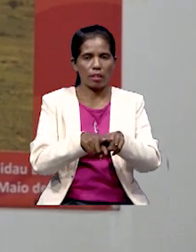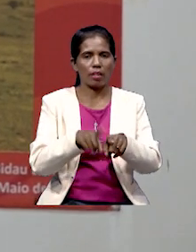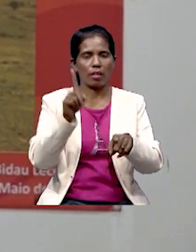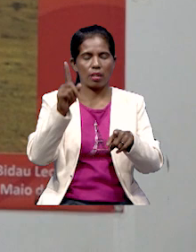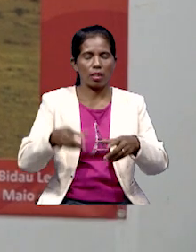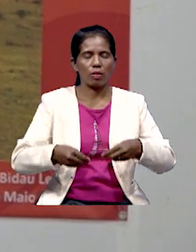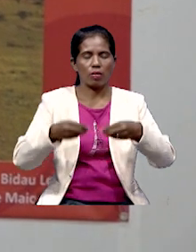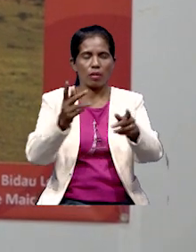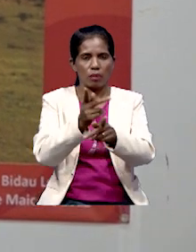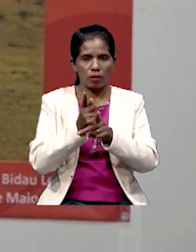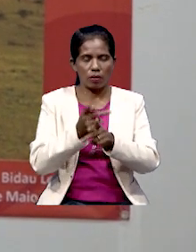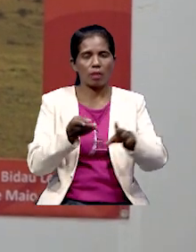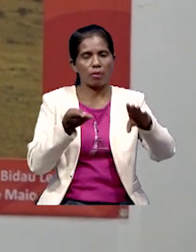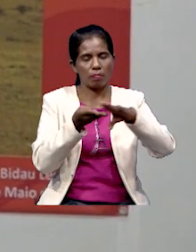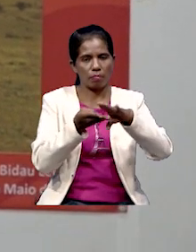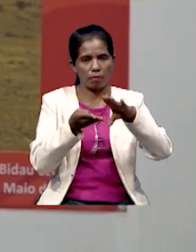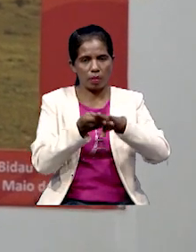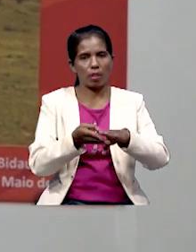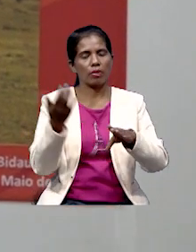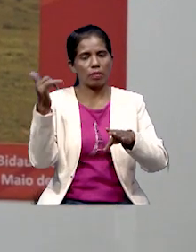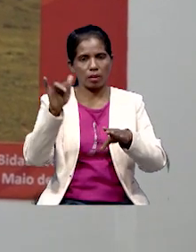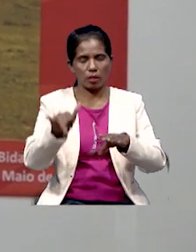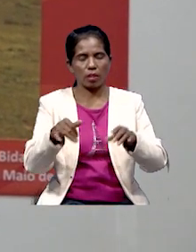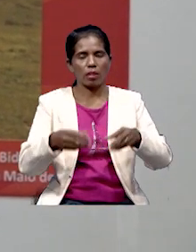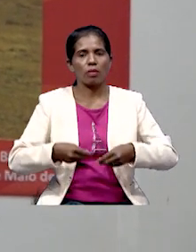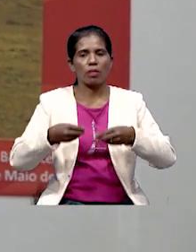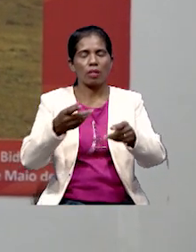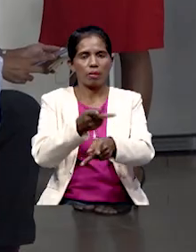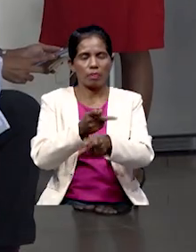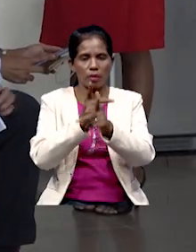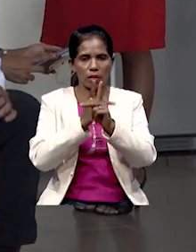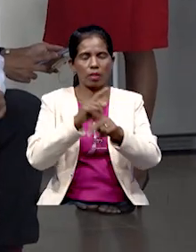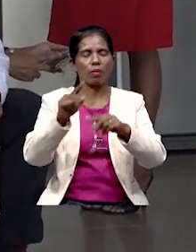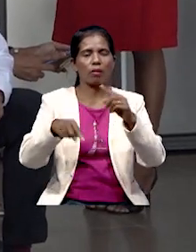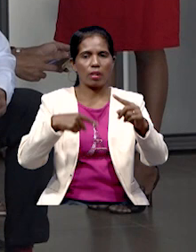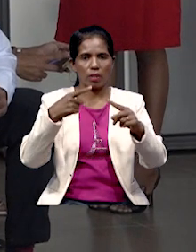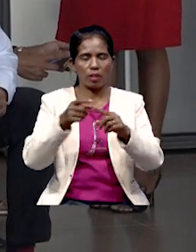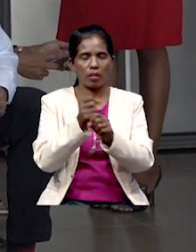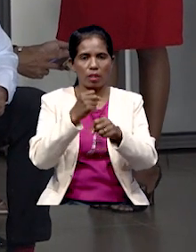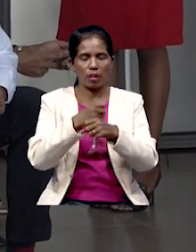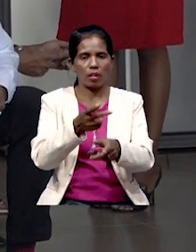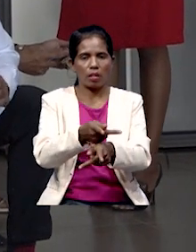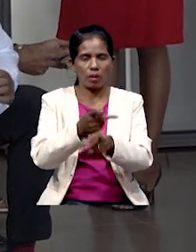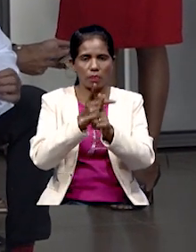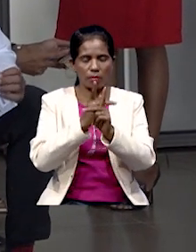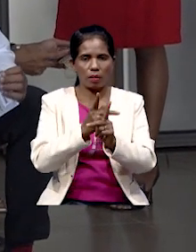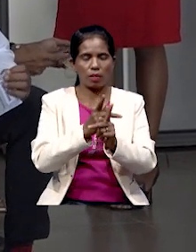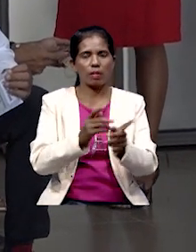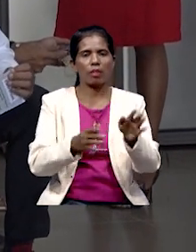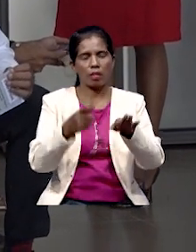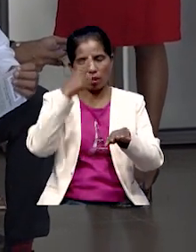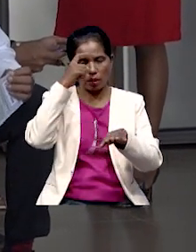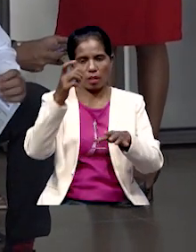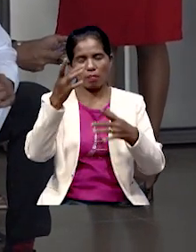fo proteção ba banco ka parte nebe mak fo empréstimo ba ngira cliente nebe halo empréstimo mate tamba moras